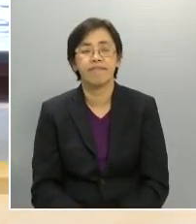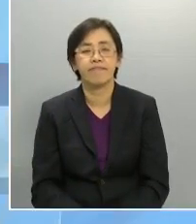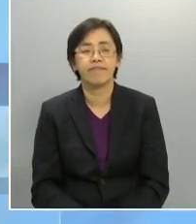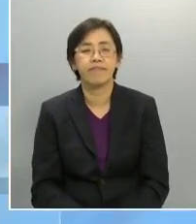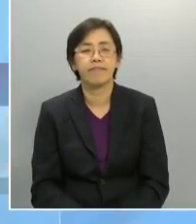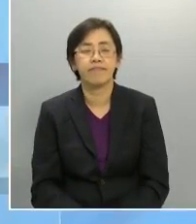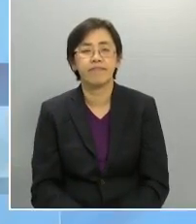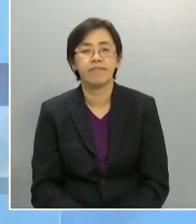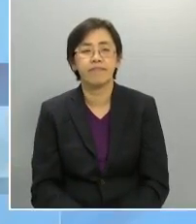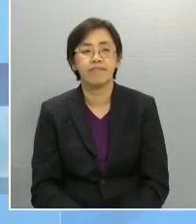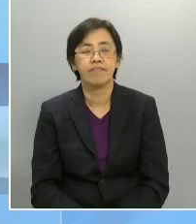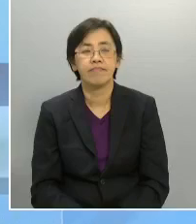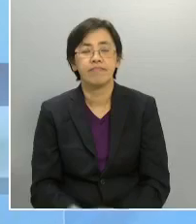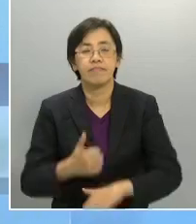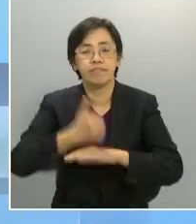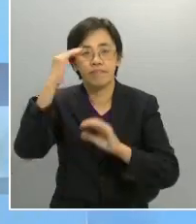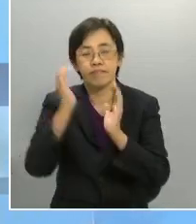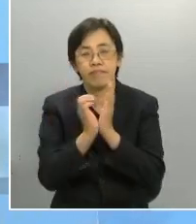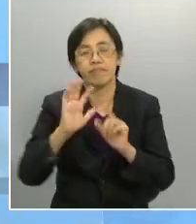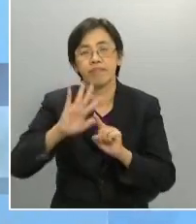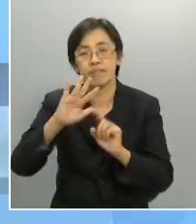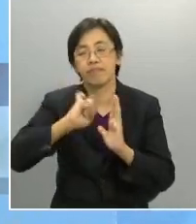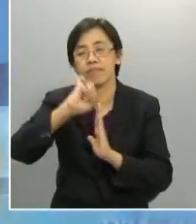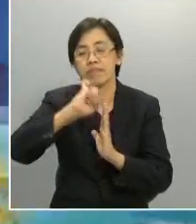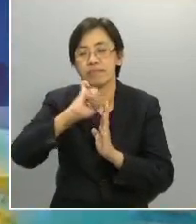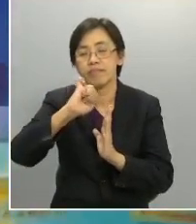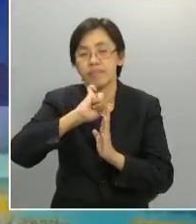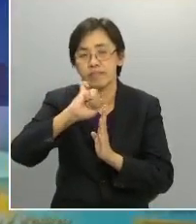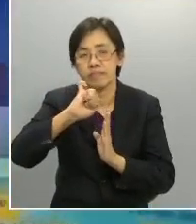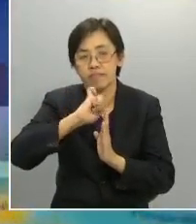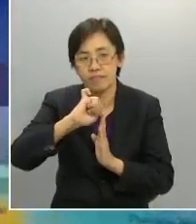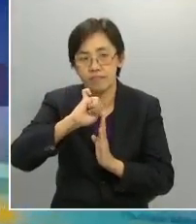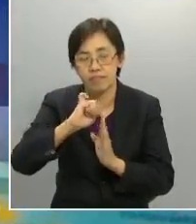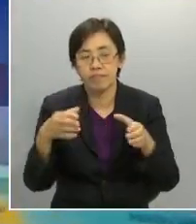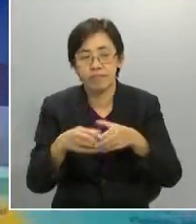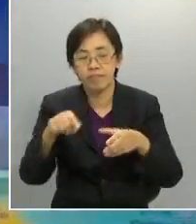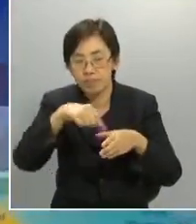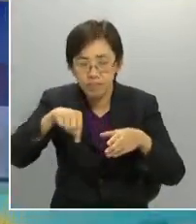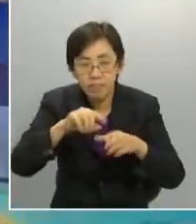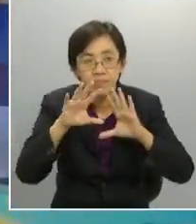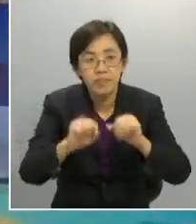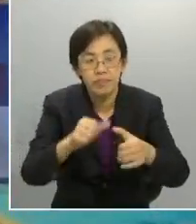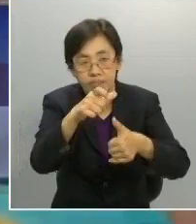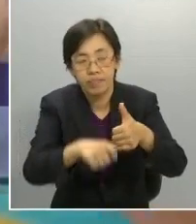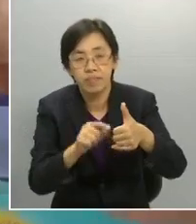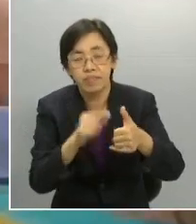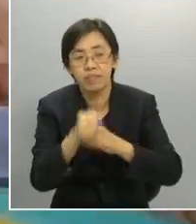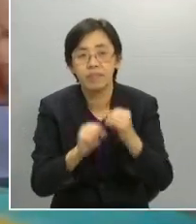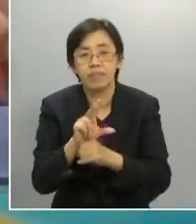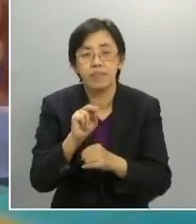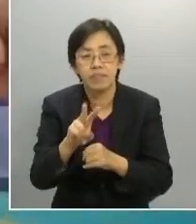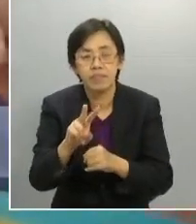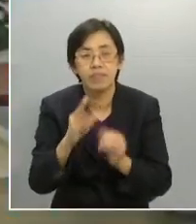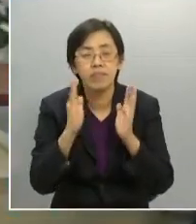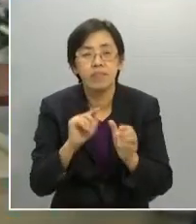การสืบสวนภูธรภาค5ทางเชียงใหม่พลตำรวจตรีวรพงษ์คำลือกับคณะจับกุมตัวนายเวียรยุทธอายุ32ชาวแม่ว